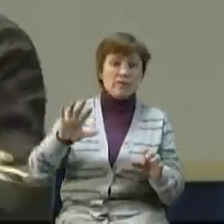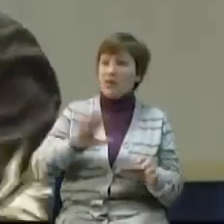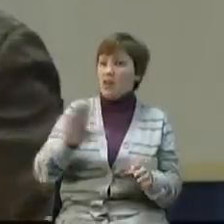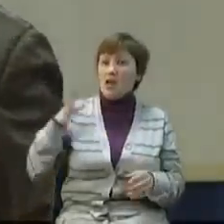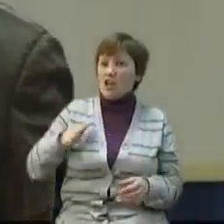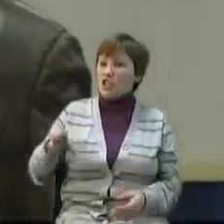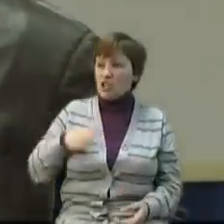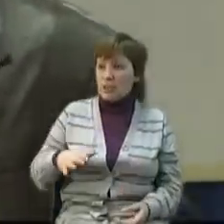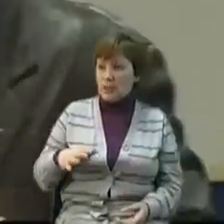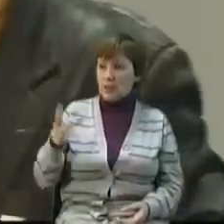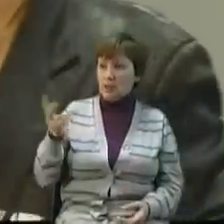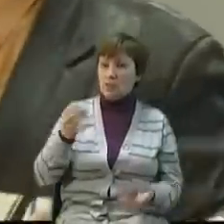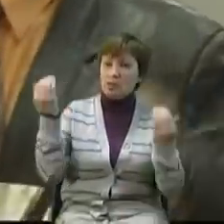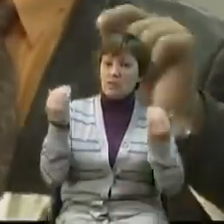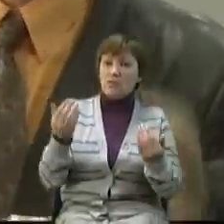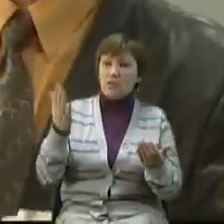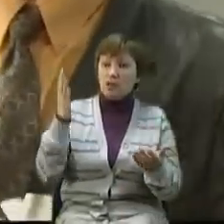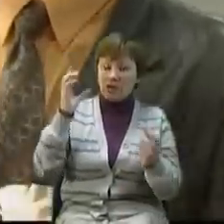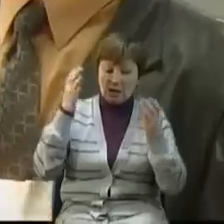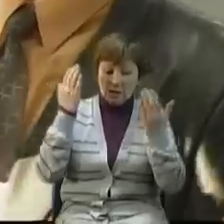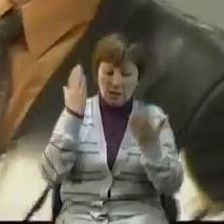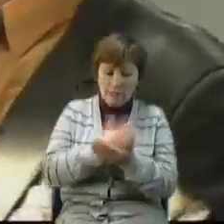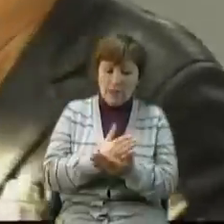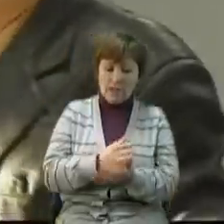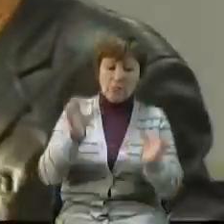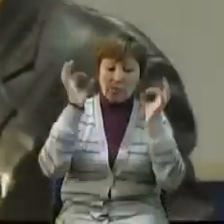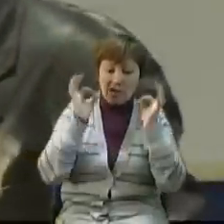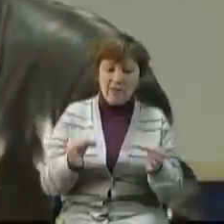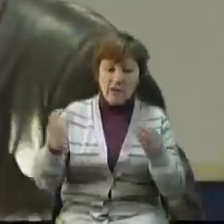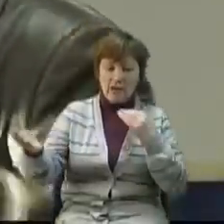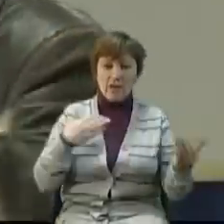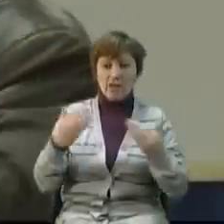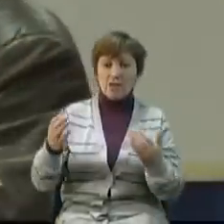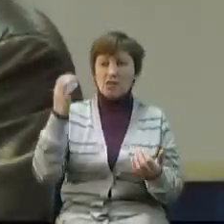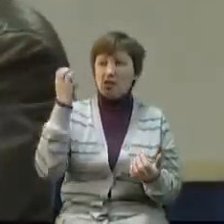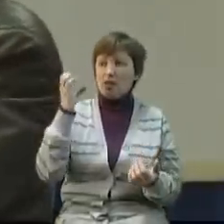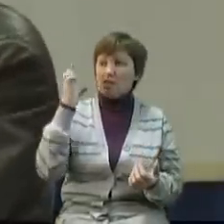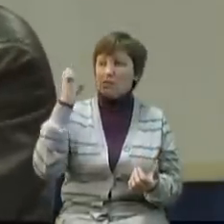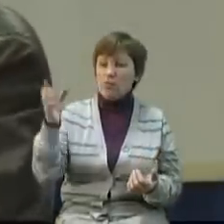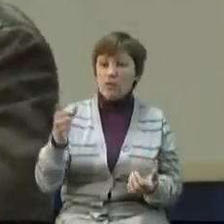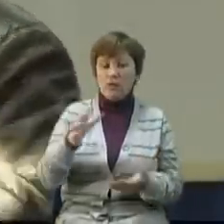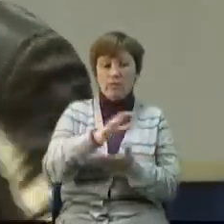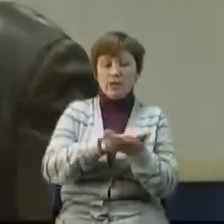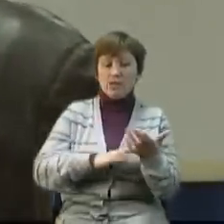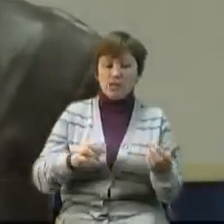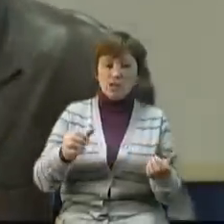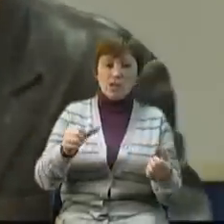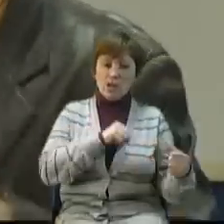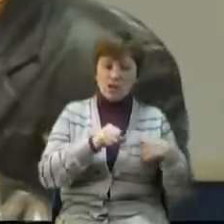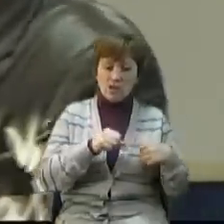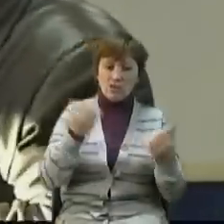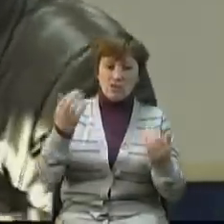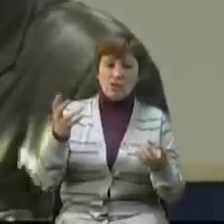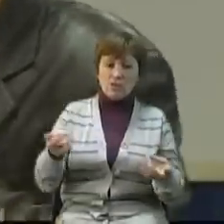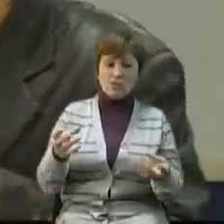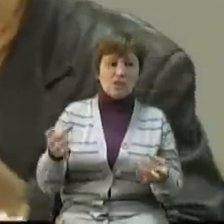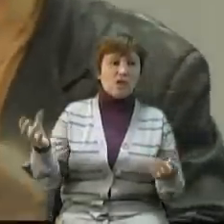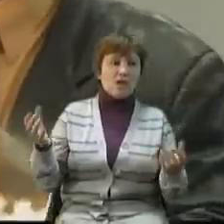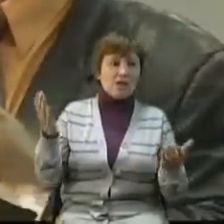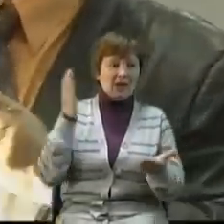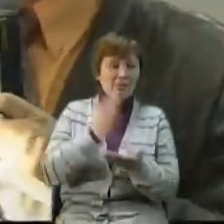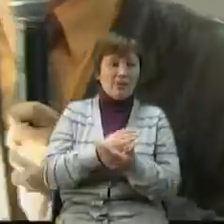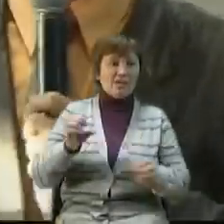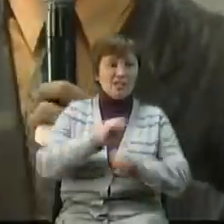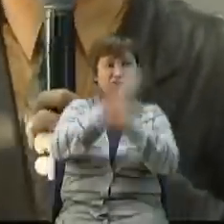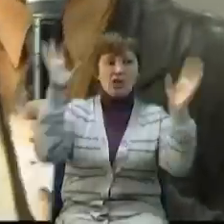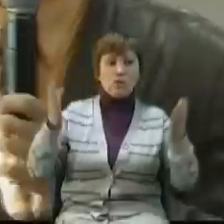иметь с Ним правильные отношения, сегодня надо иметь прощение грехов, сегодня надо иметь святую праведную жизнь или положение перед